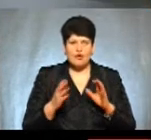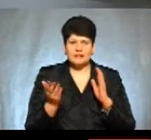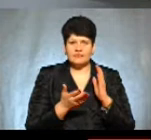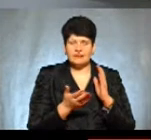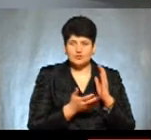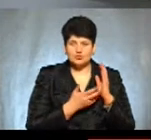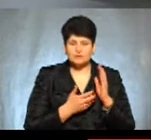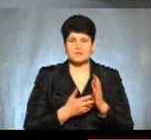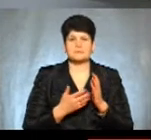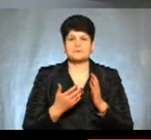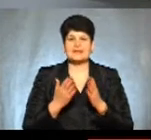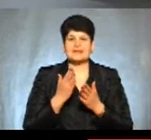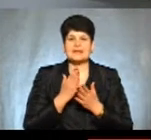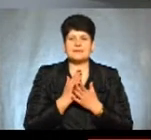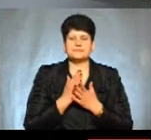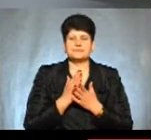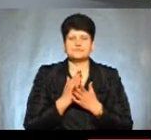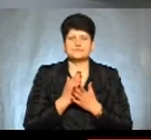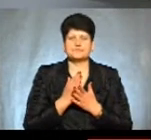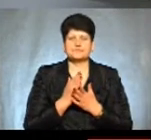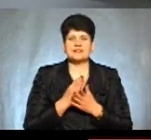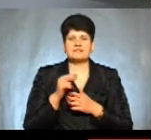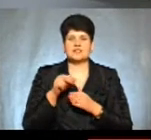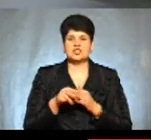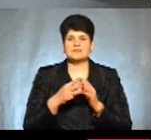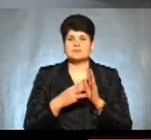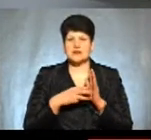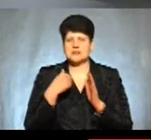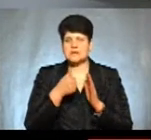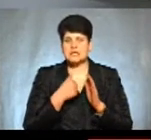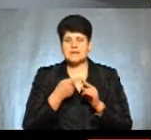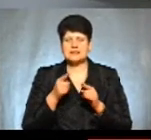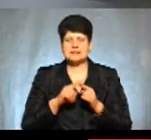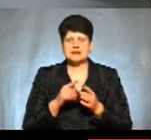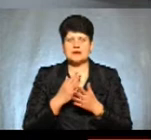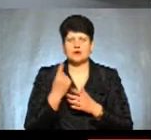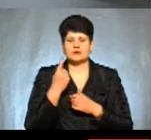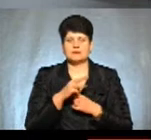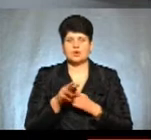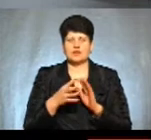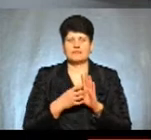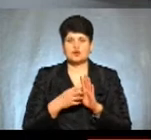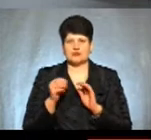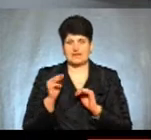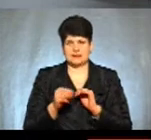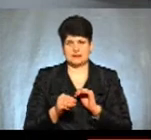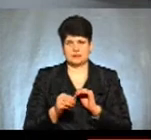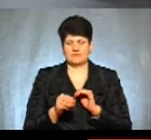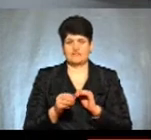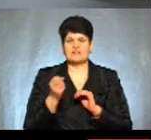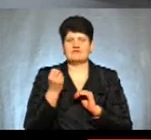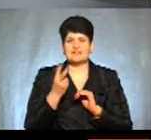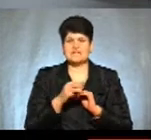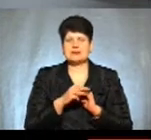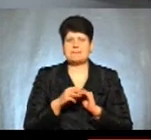обласного управління є за 2018 рік, це є 1 900 000. Тобто